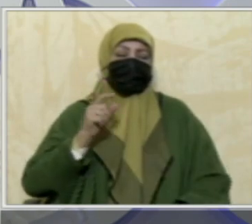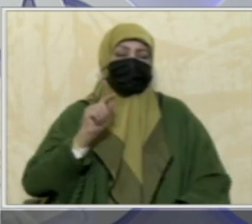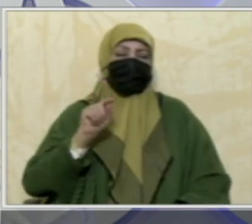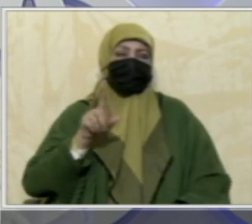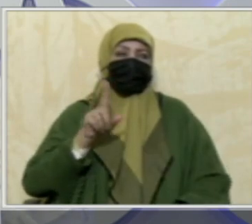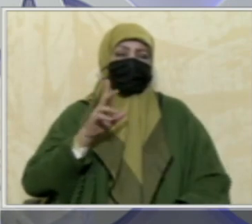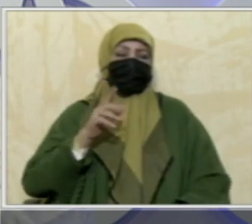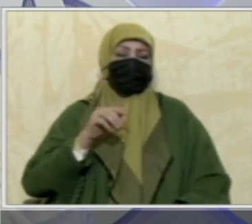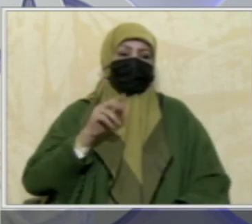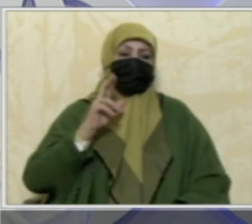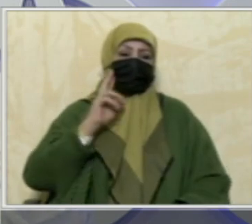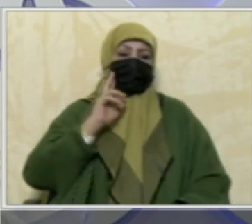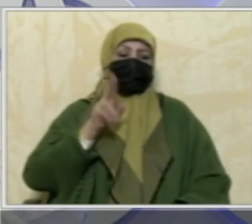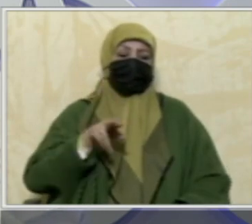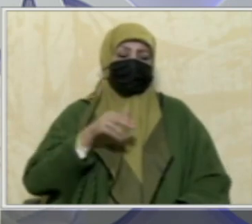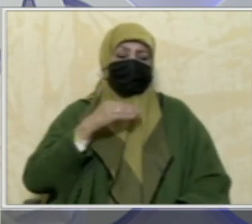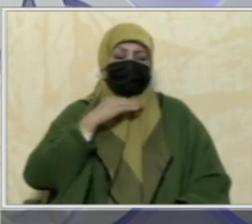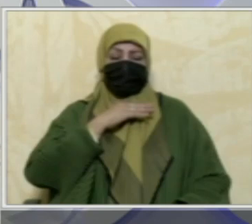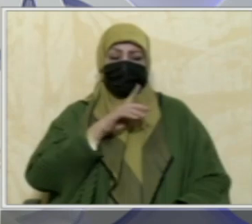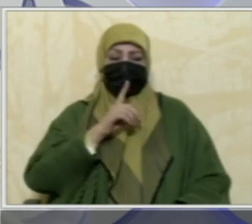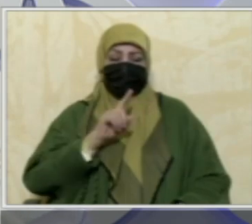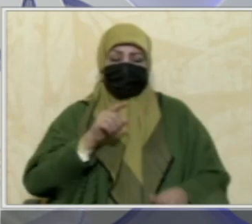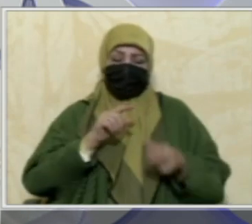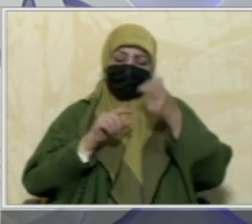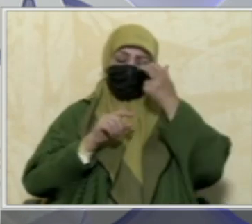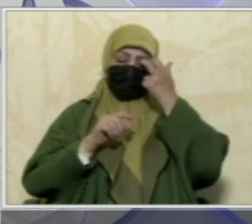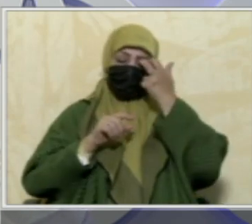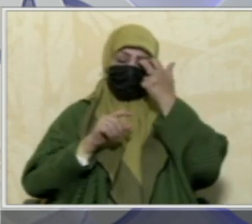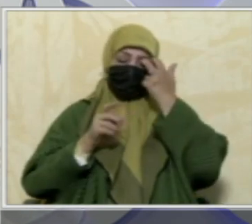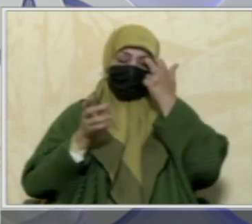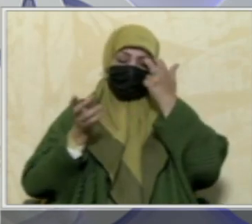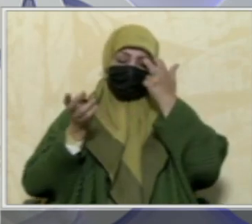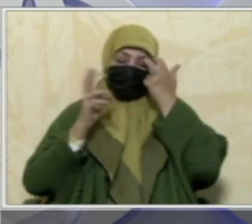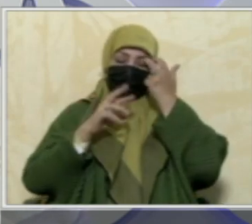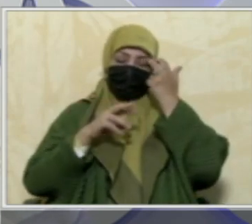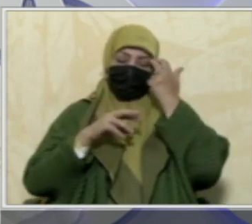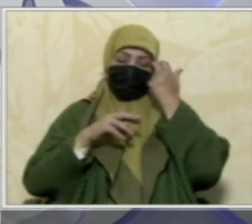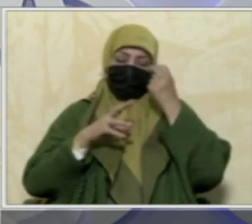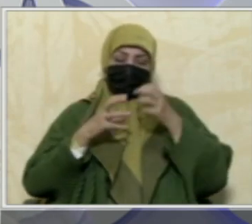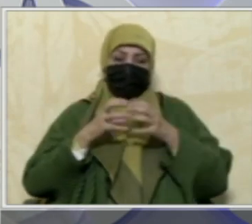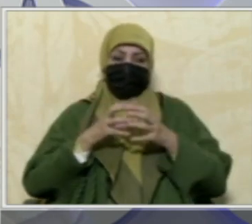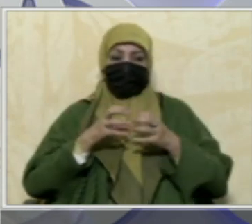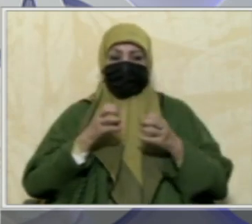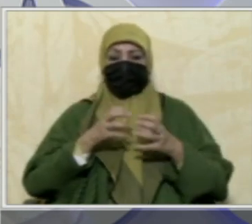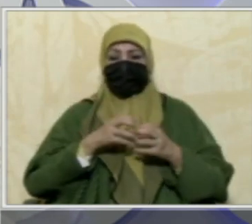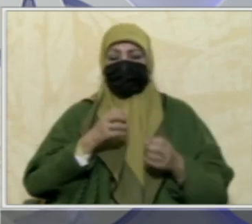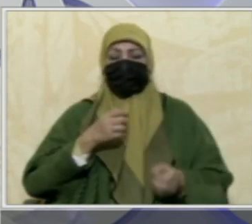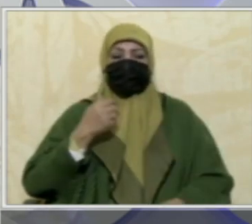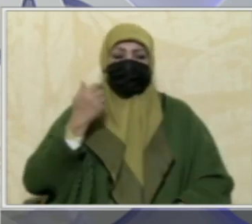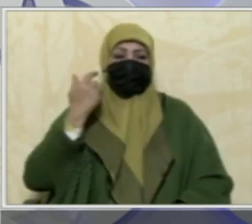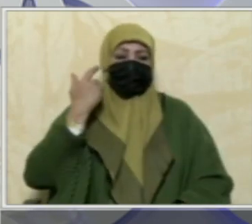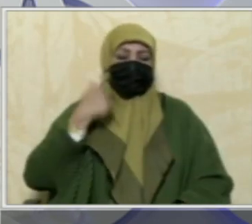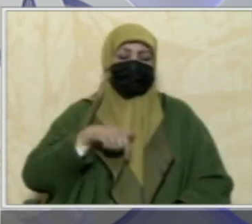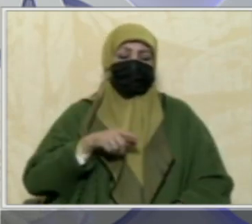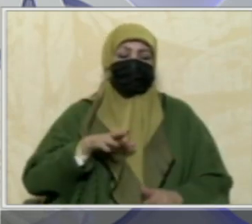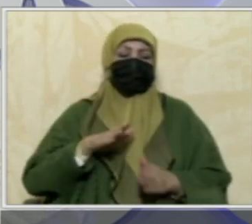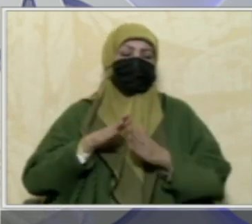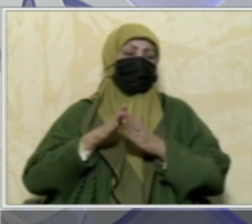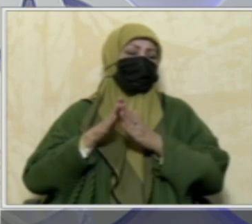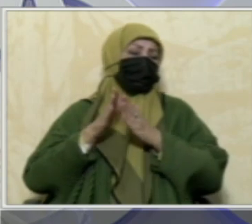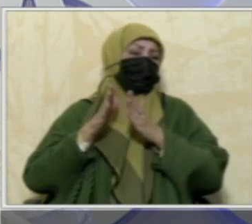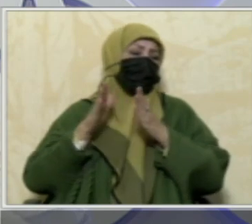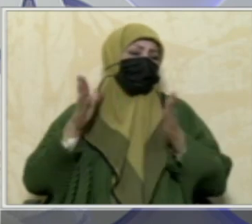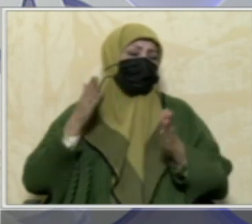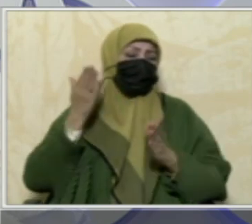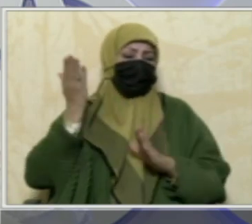فبين ابن القاسم ذلك قال وذلك في المجروح جرحا كبيرا وبالتالي مساله الحبه لا اشكال